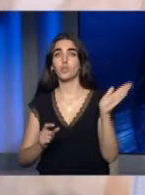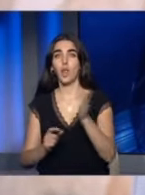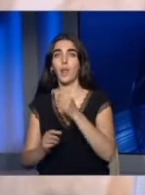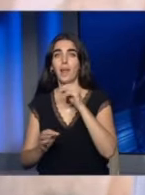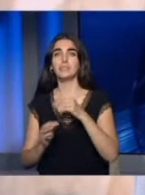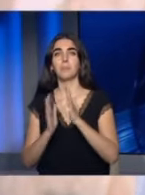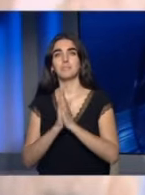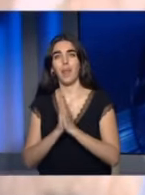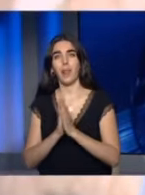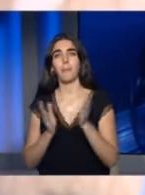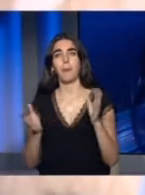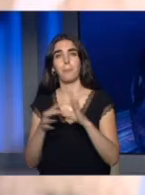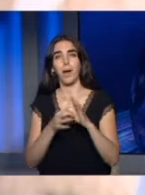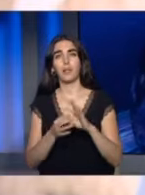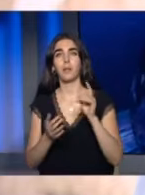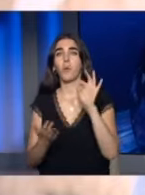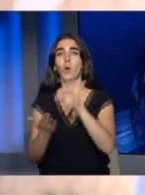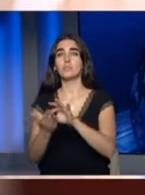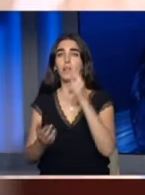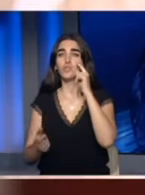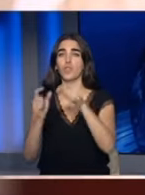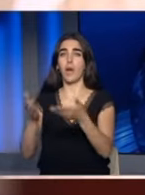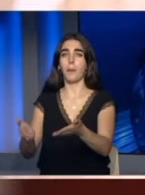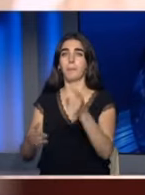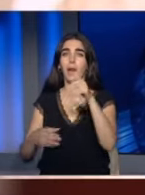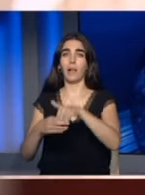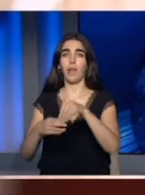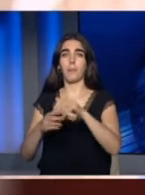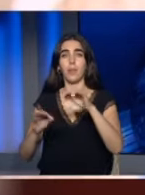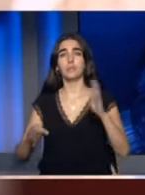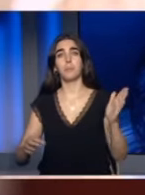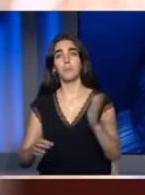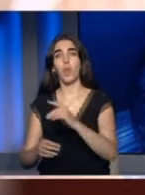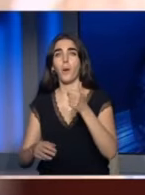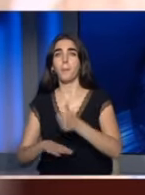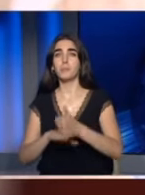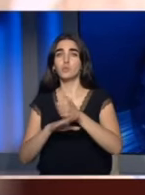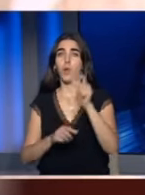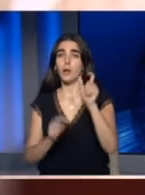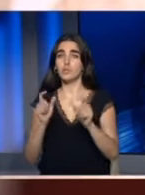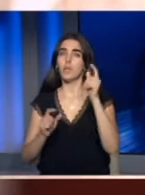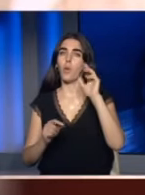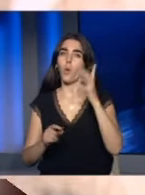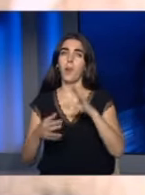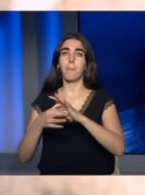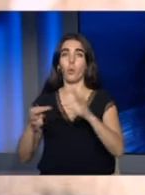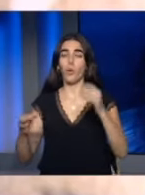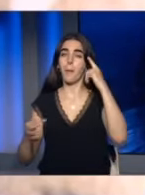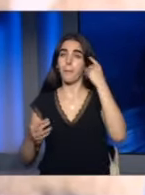الدهر بعدين رؤساء هذا الدهر مين جابهم غير الناس والشعب ما وصلوا هيك نحن